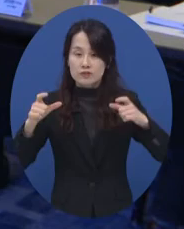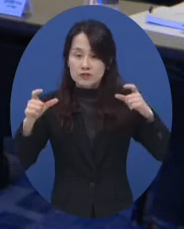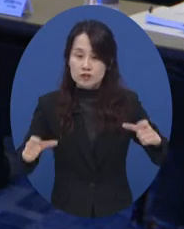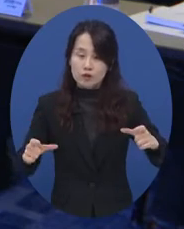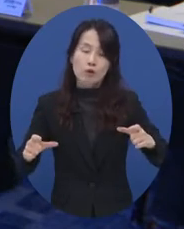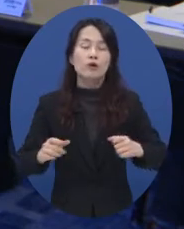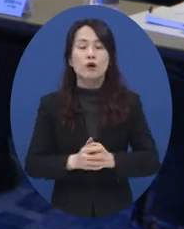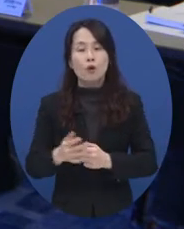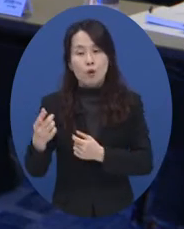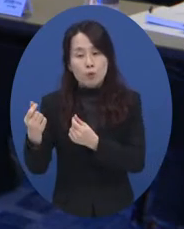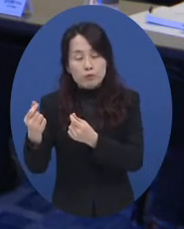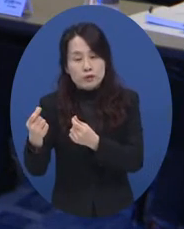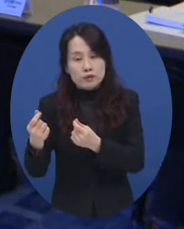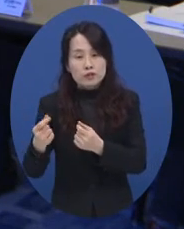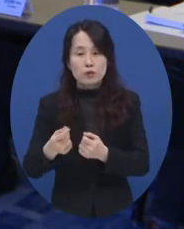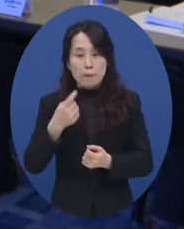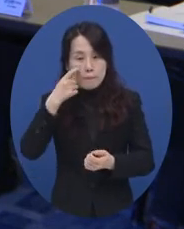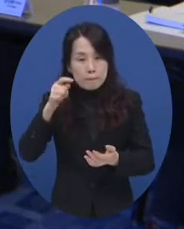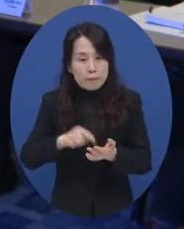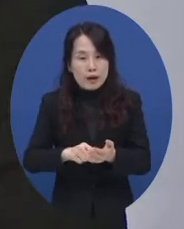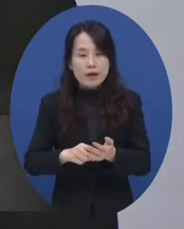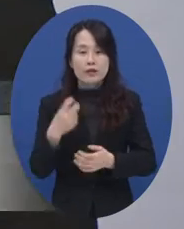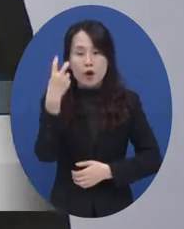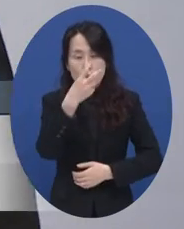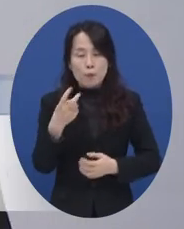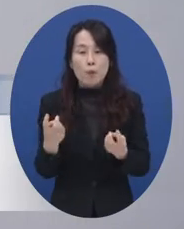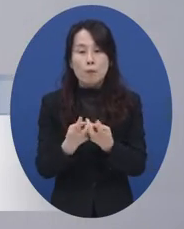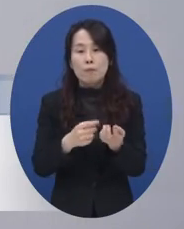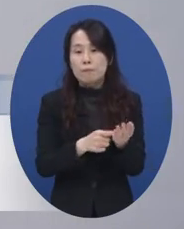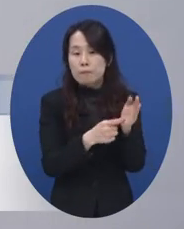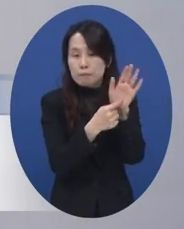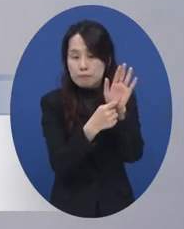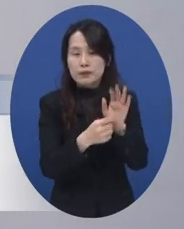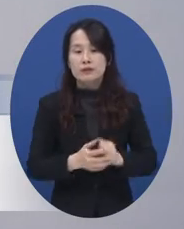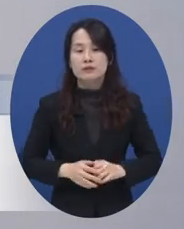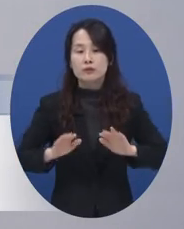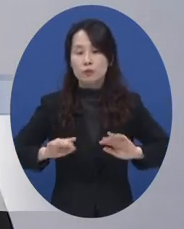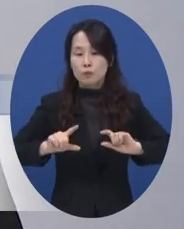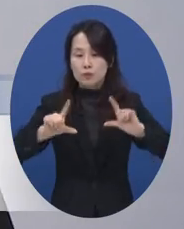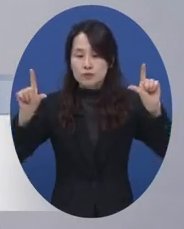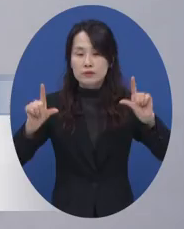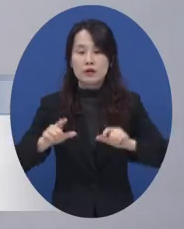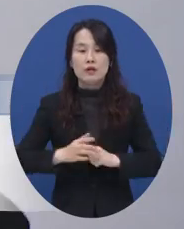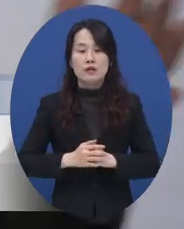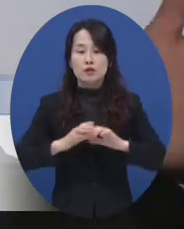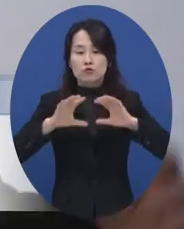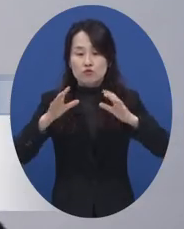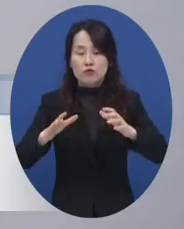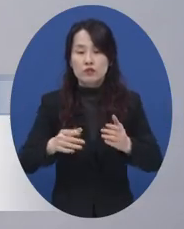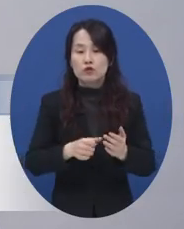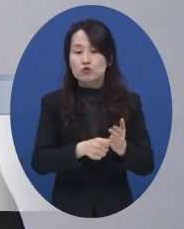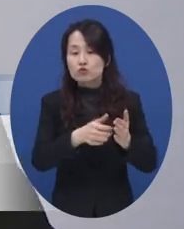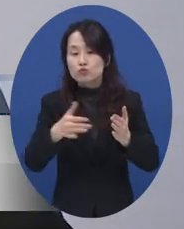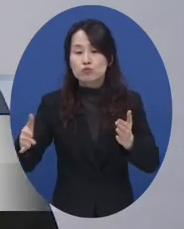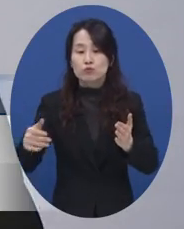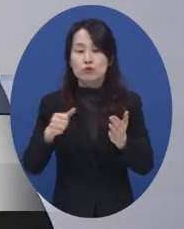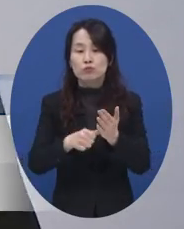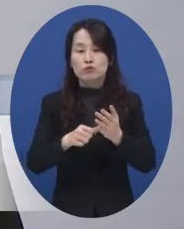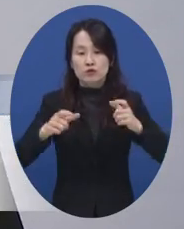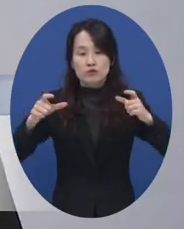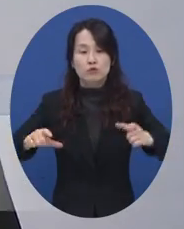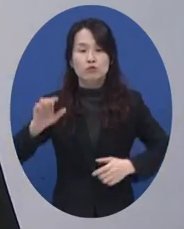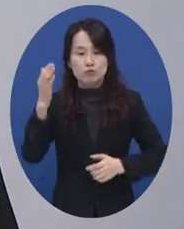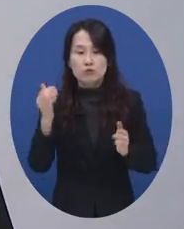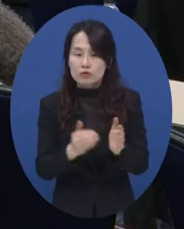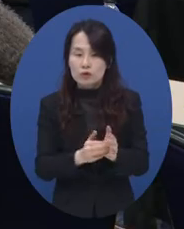짚고 보호 방안을 제시했습니다. And nowadays, the Green Belt is a national symbol, but much longer